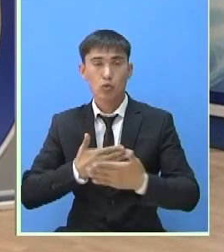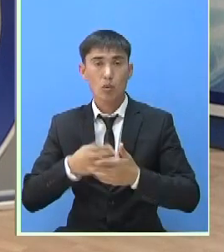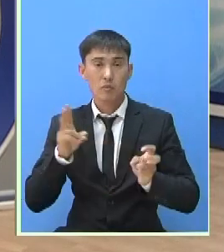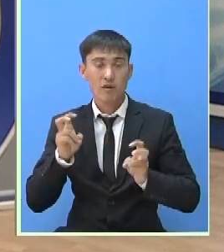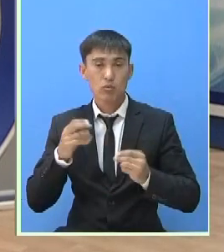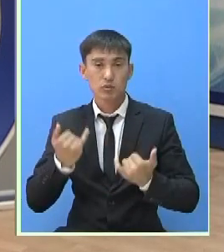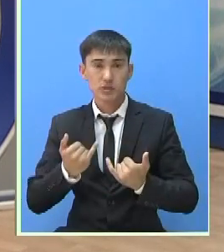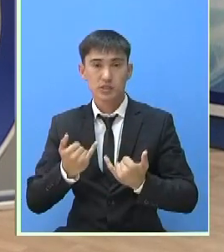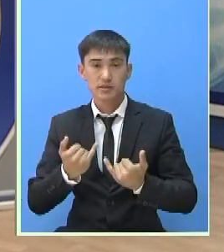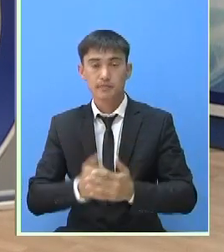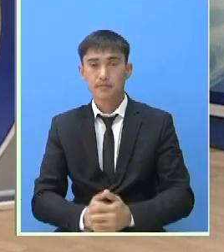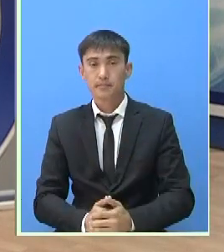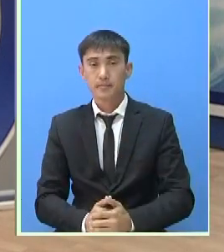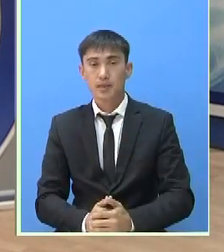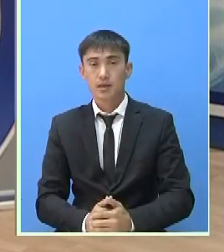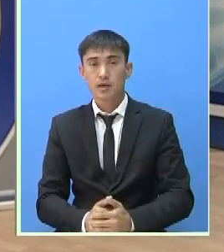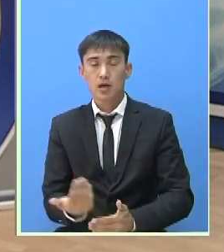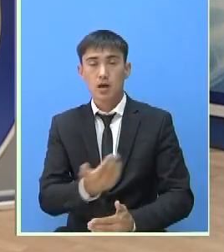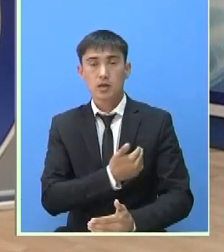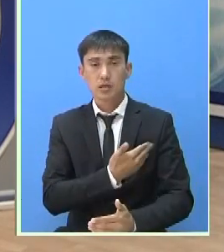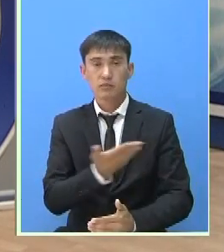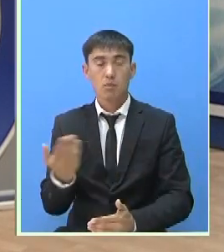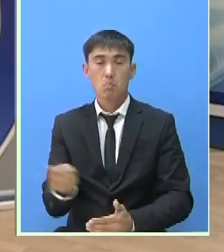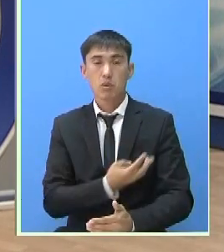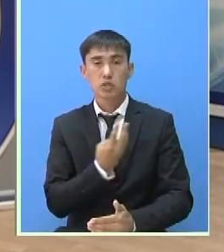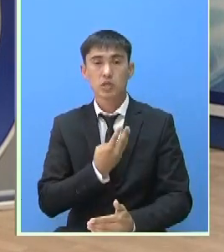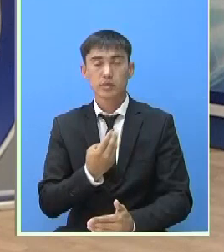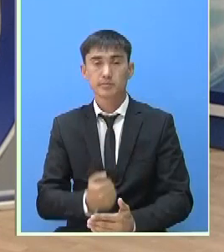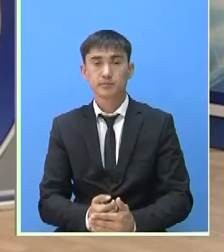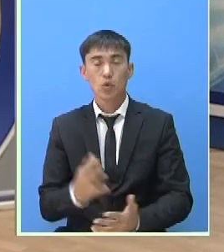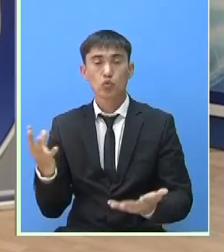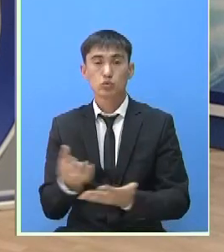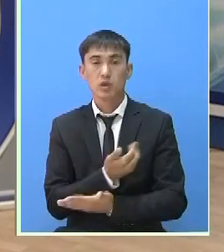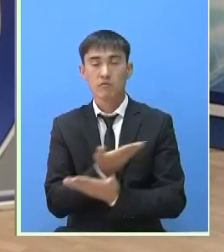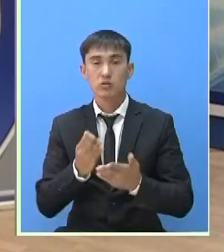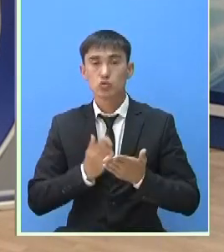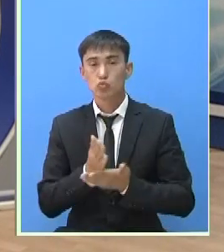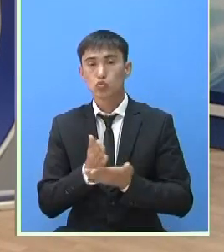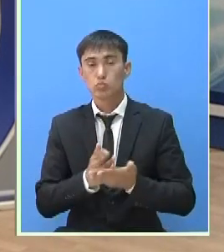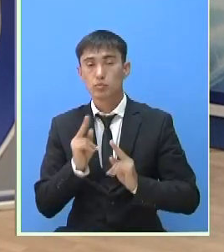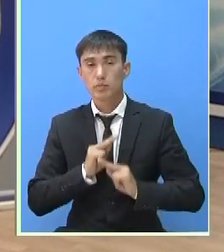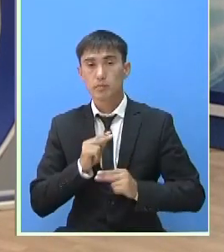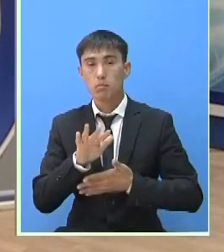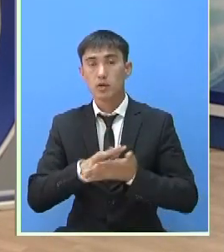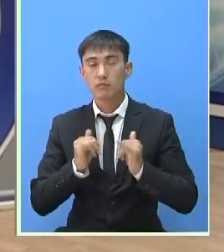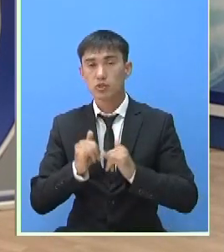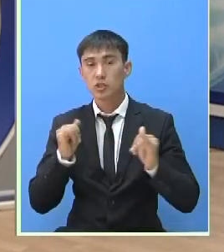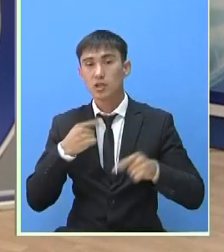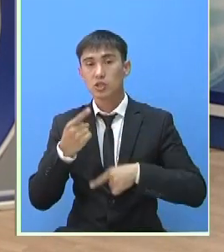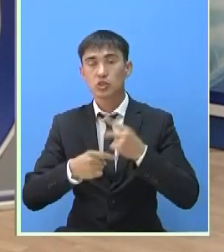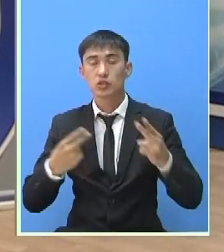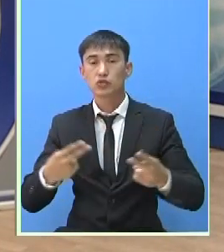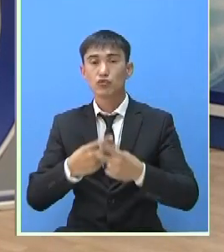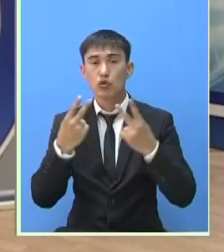взгляд, сейчас вопросам. В свою очередь, хотелось бы вам пожелать успехов в вашей службе, продвижению дальнейших